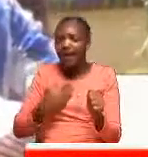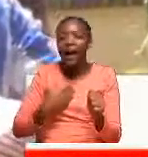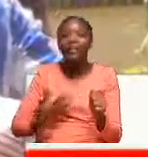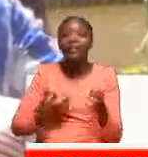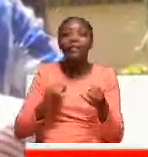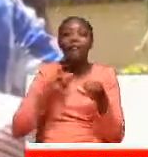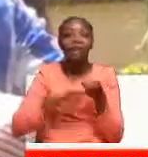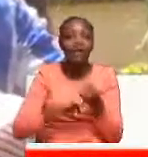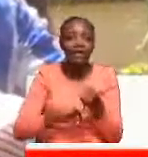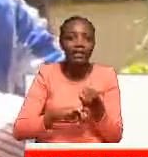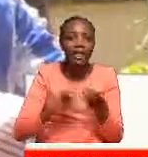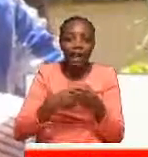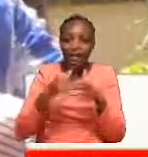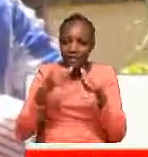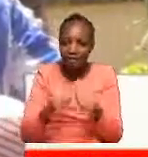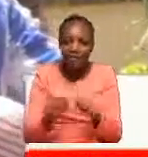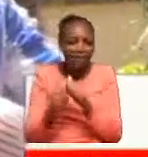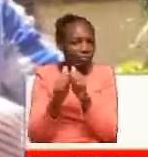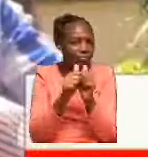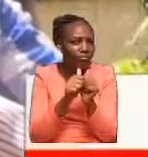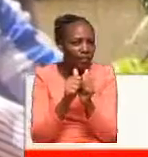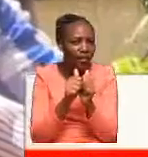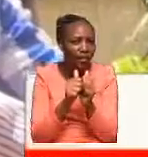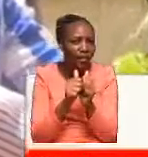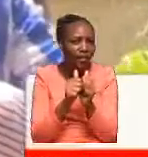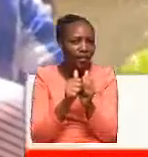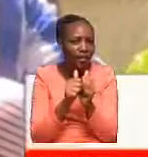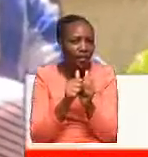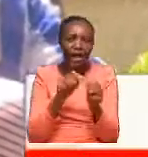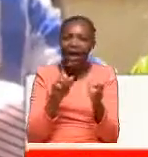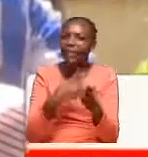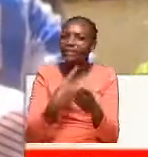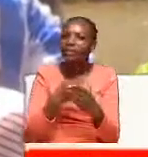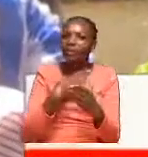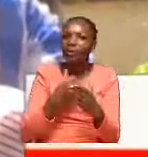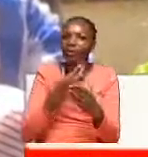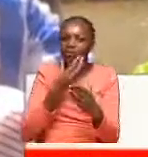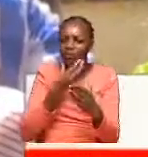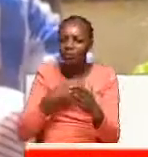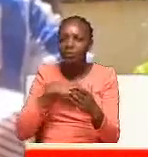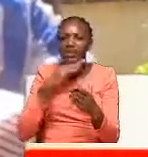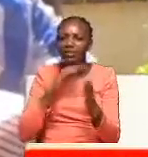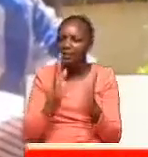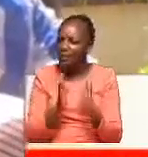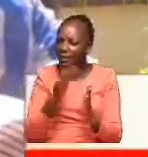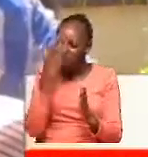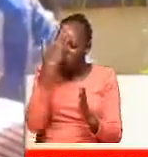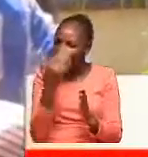saa 11 wamekunywa na yeye pombe na wanatoka nje wanaanza kumfiatulia marisasi.